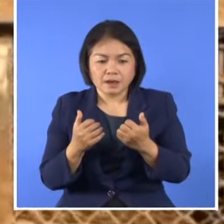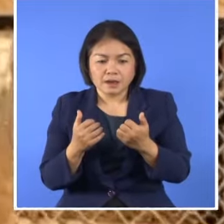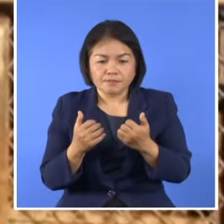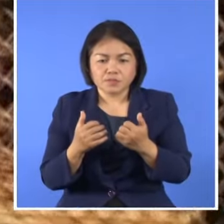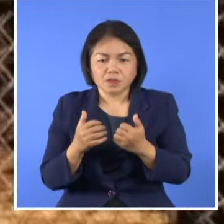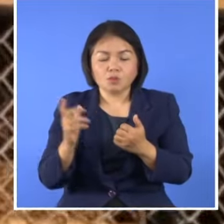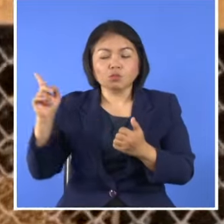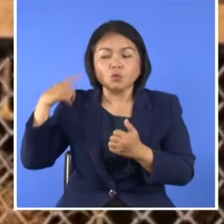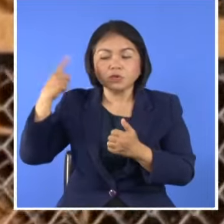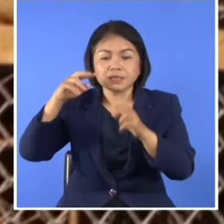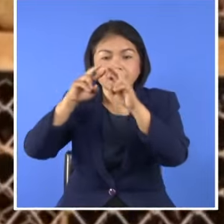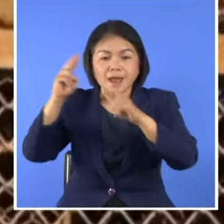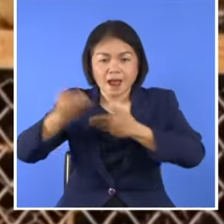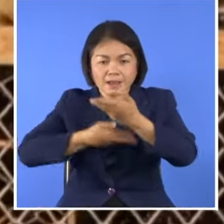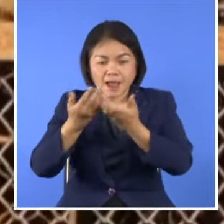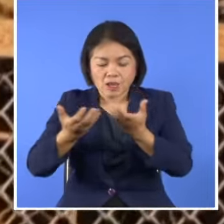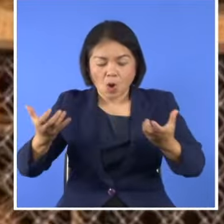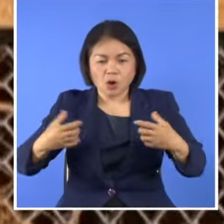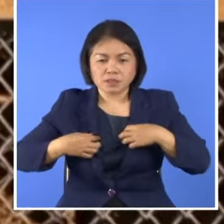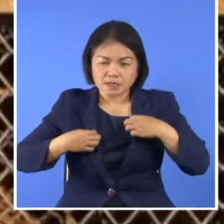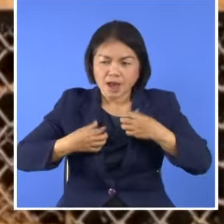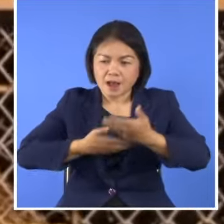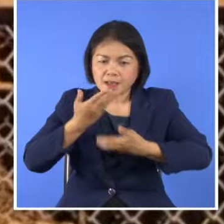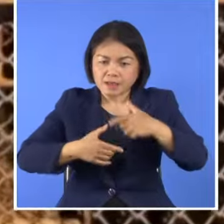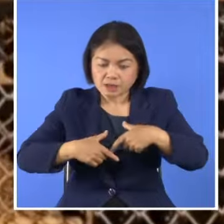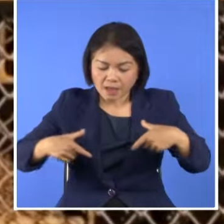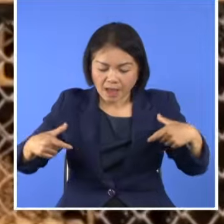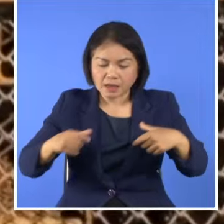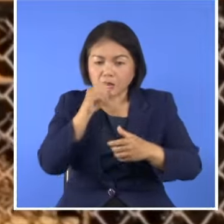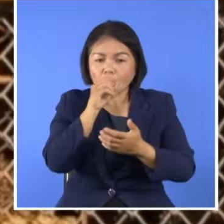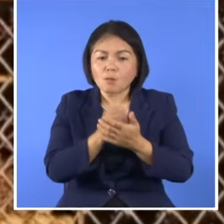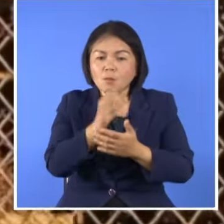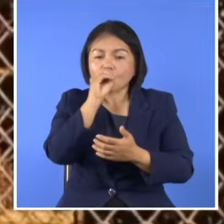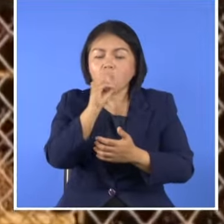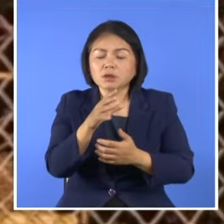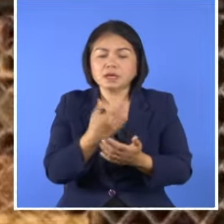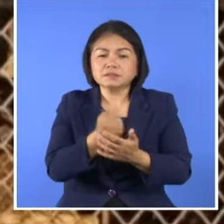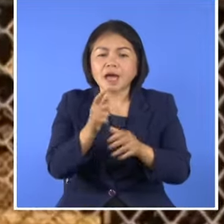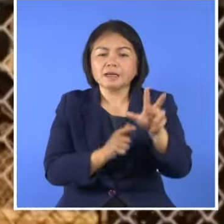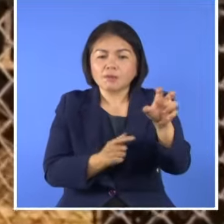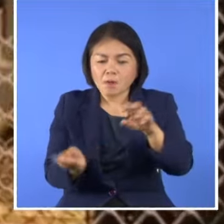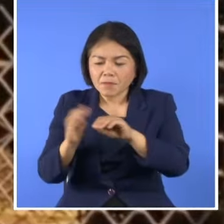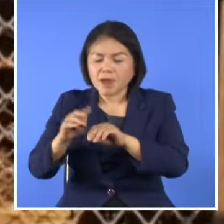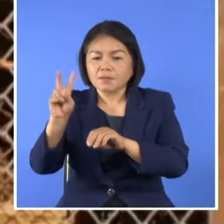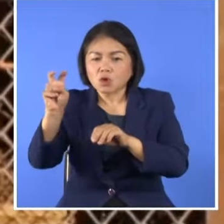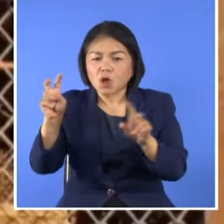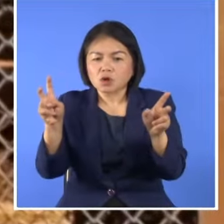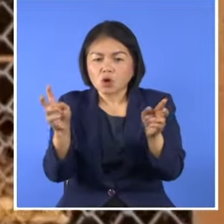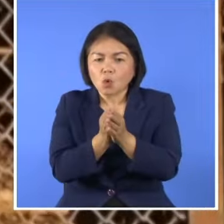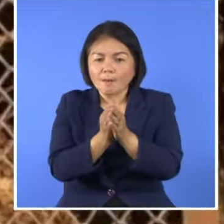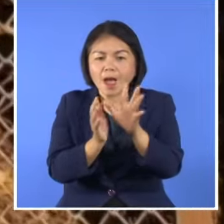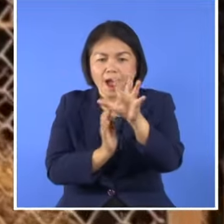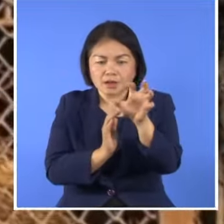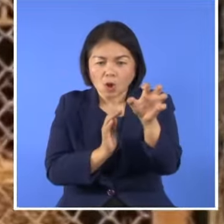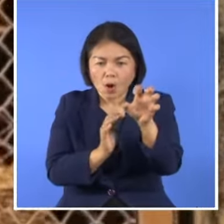เดือนเพ็ญเจ้าของร้านสูตจักทองบอกว่าไม่เป็นไรตั้งค่าหัวตอนแรก 300จับไม่ได้ก็เพิ่มไปอีก 200เป็น500บาทนี่